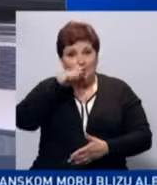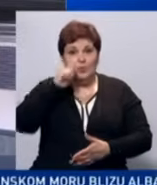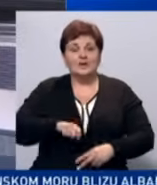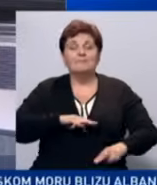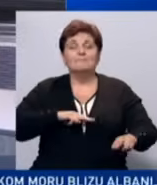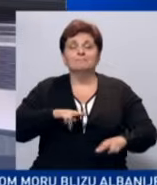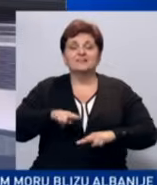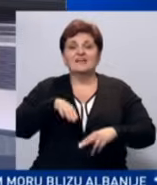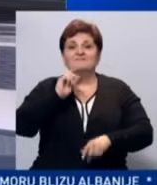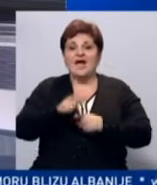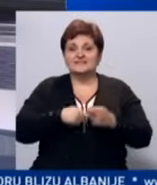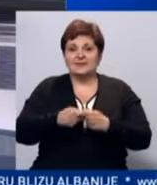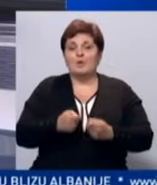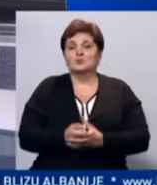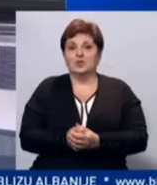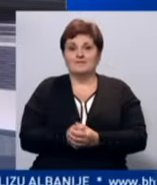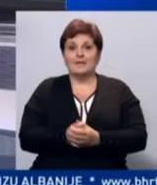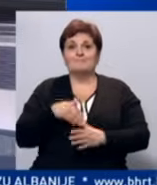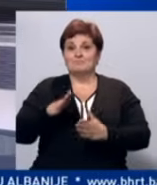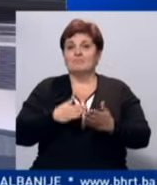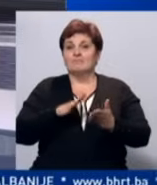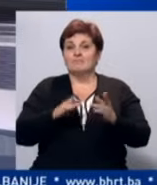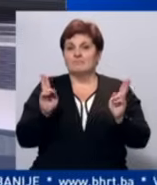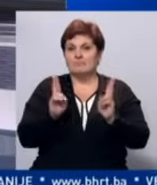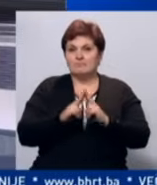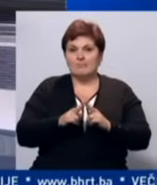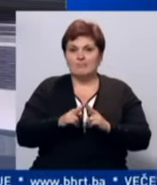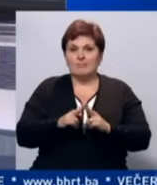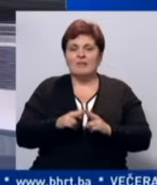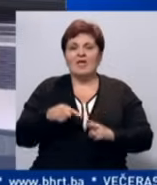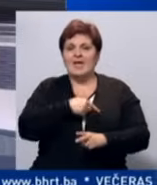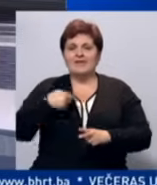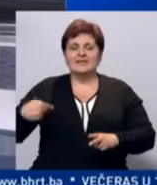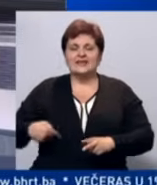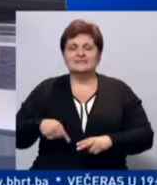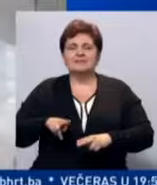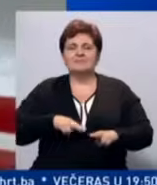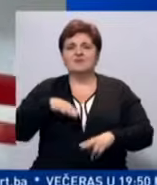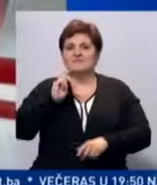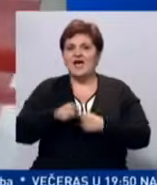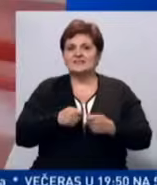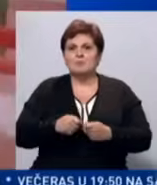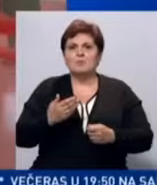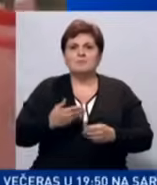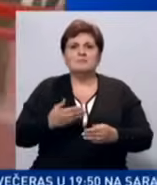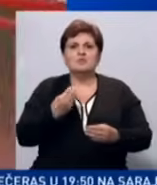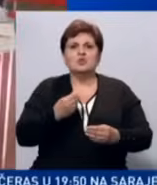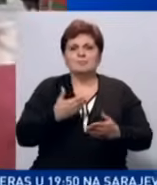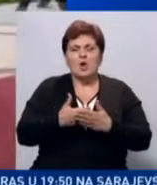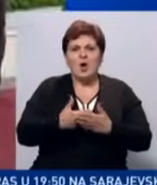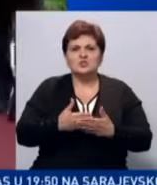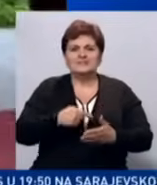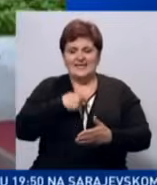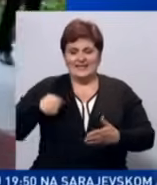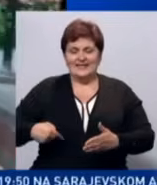ministar vanjskih poslova Dmitri Kuleba nakon sastanka sa kineskim ministrom vanjskih poslova. Uprkos bliskim vezama s Rusijom,